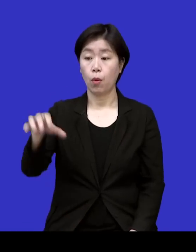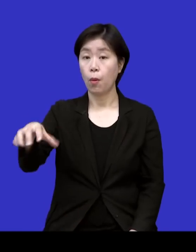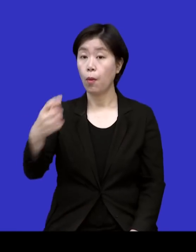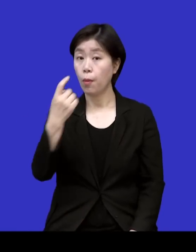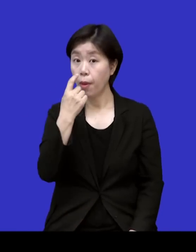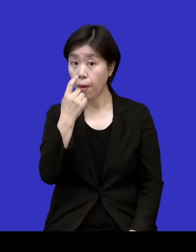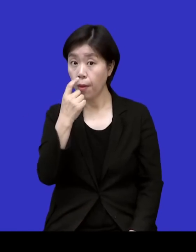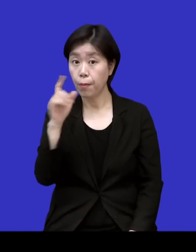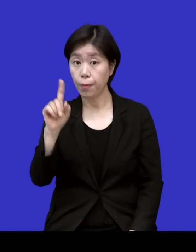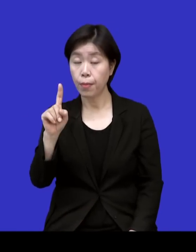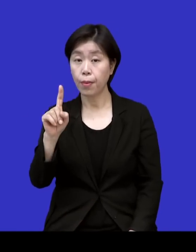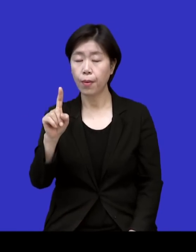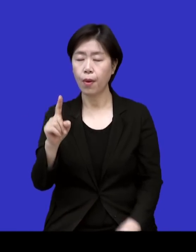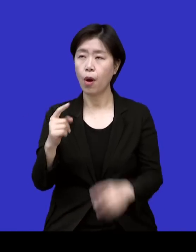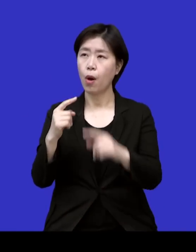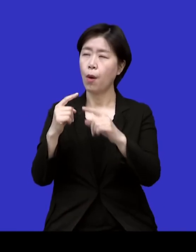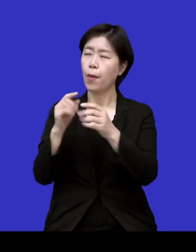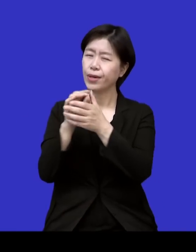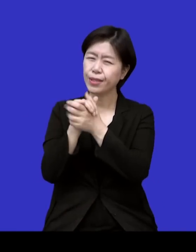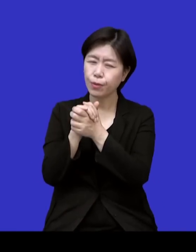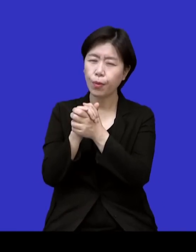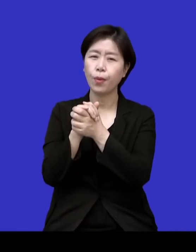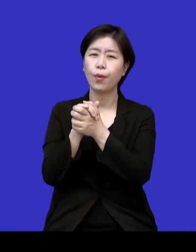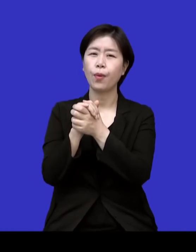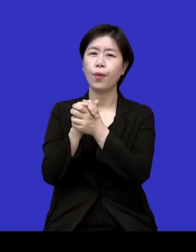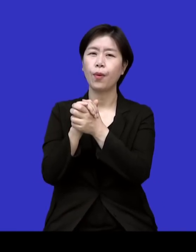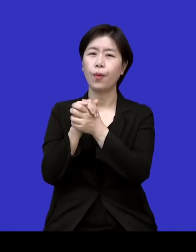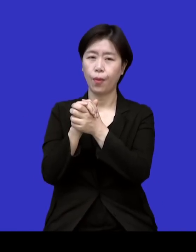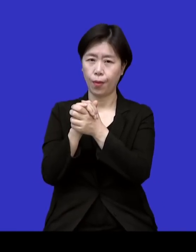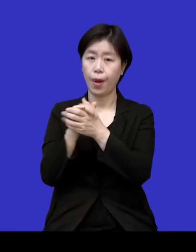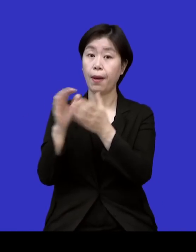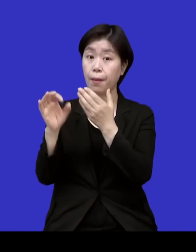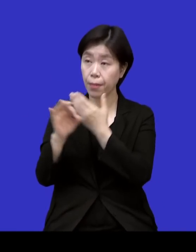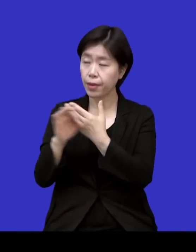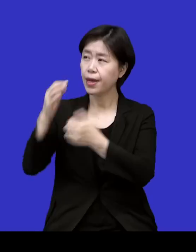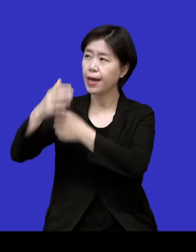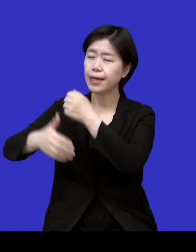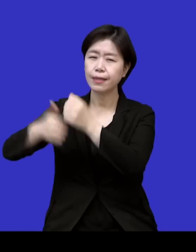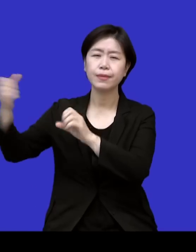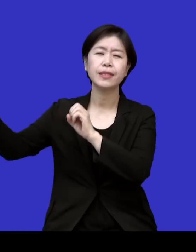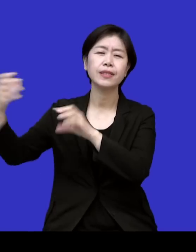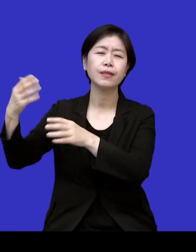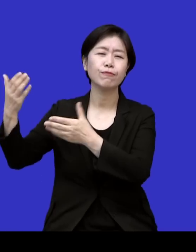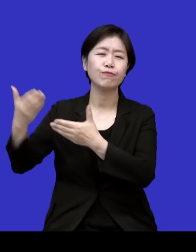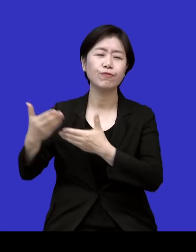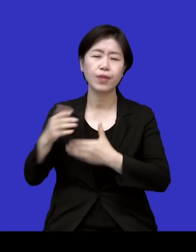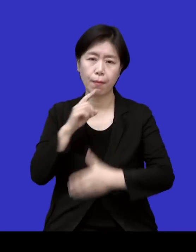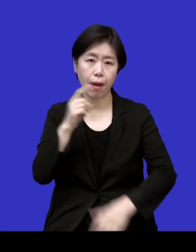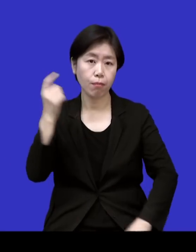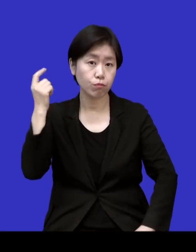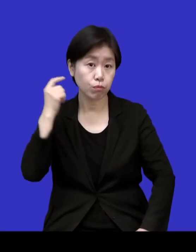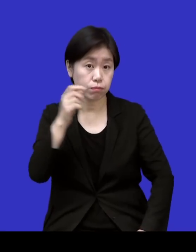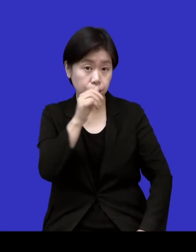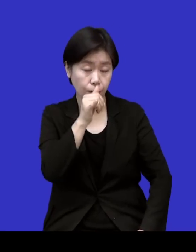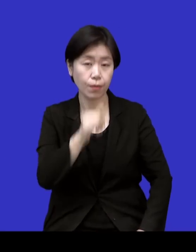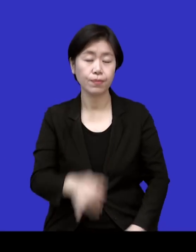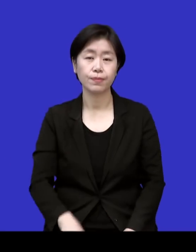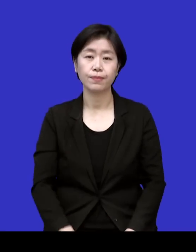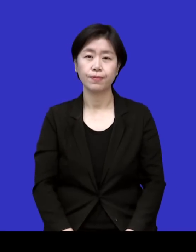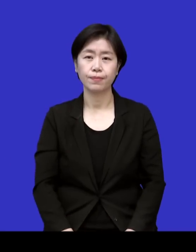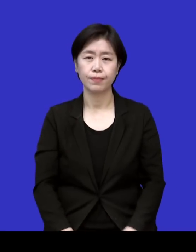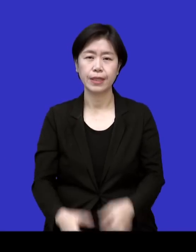하는 방법을 몰라도 하나님께 말하면 들어주신다 네. 이런 게 있으니까 그냥